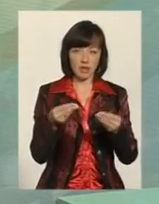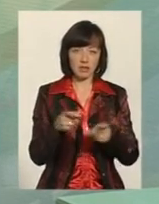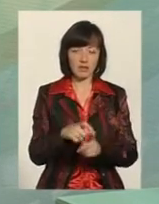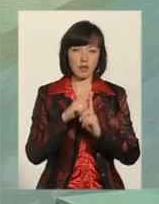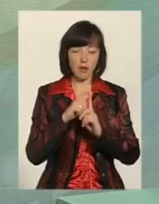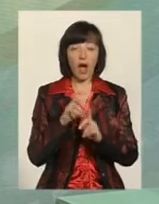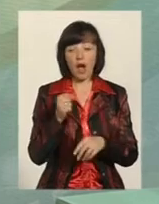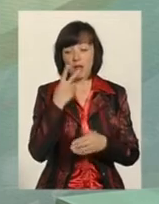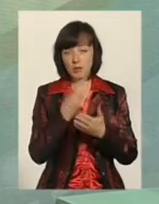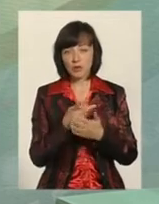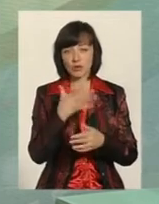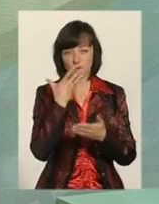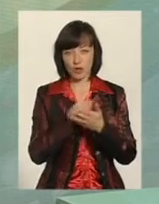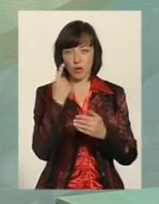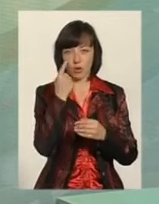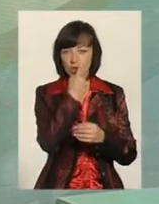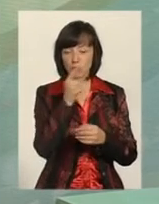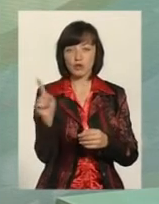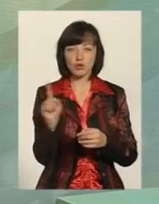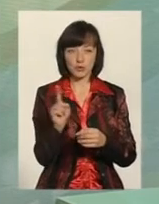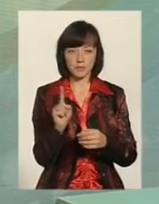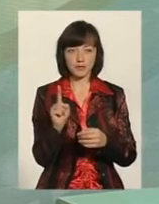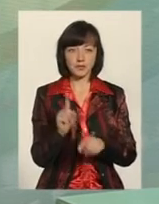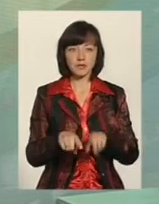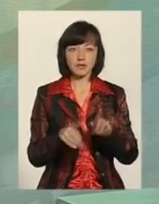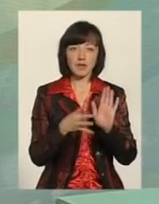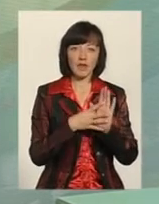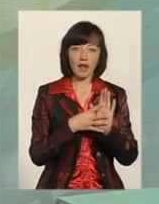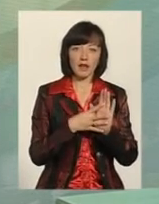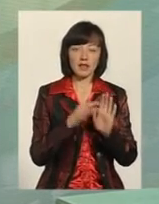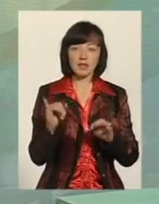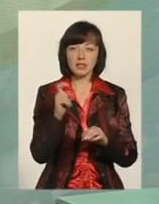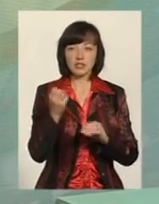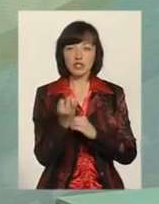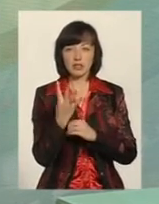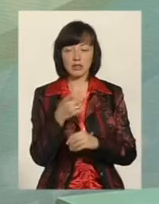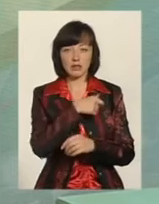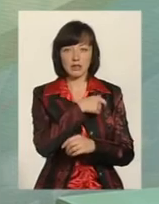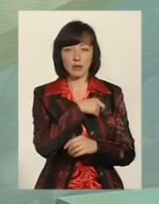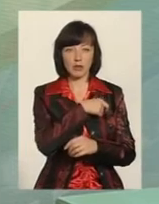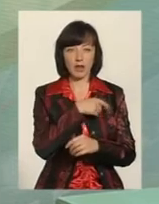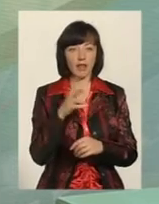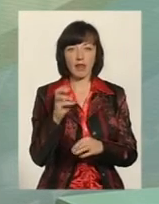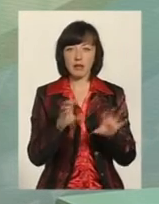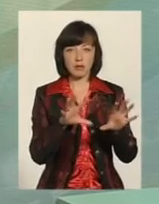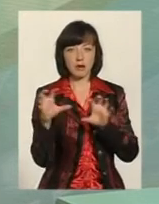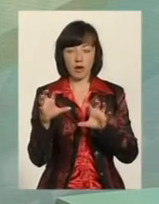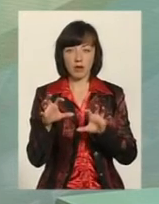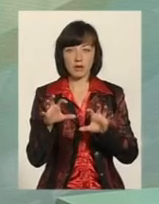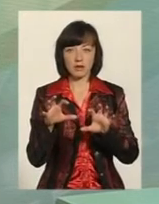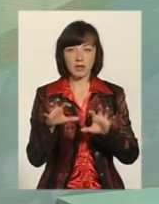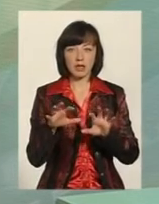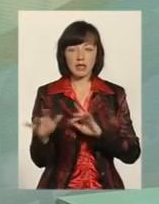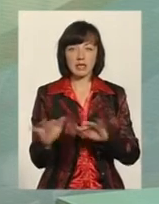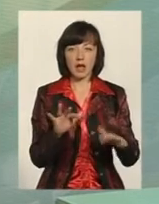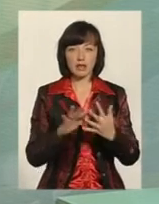Але кажу то, що бачив своїми очима, що 9 з 14 депутатів не сприймають